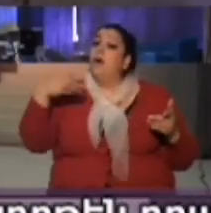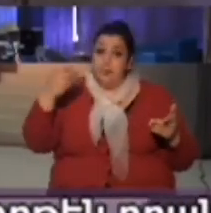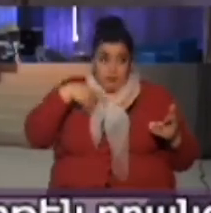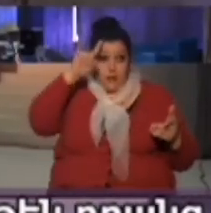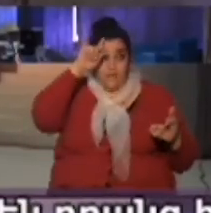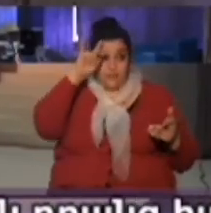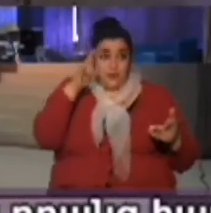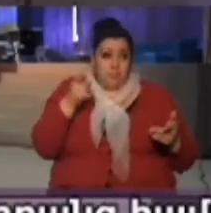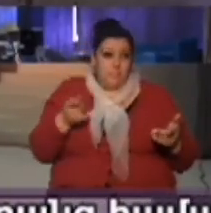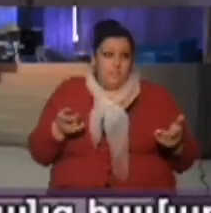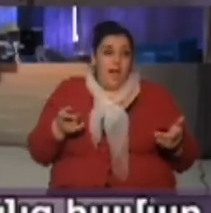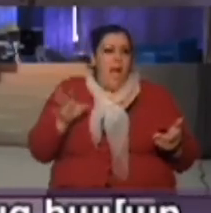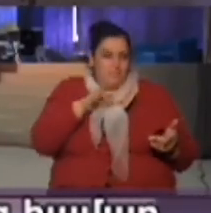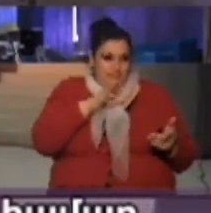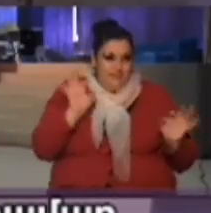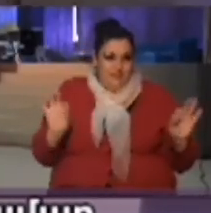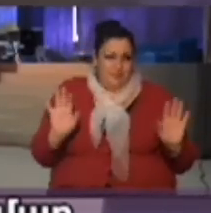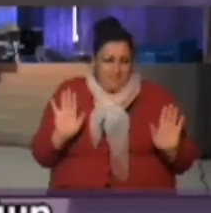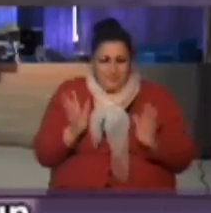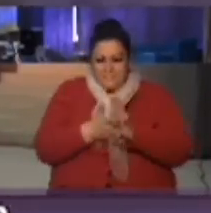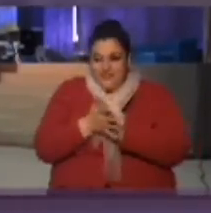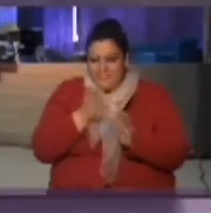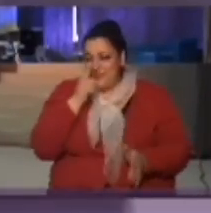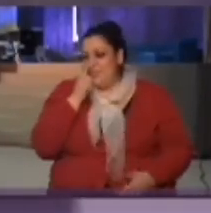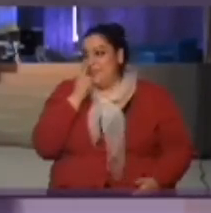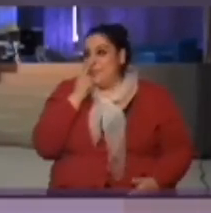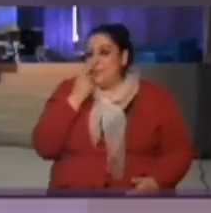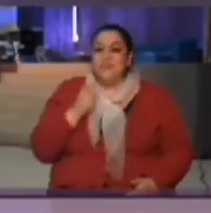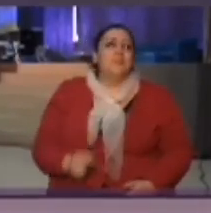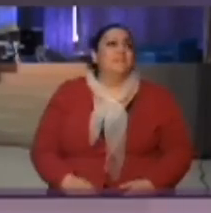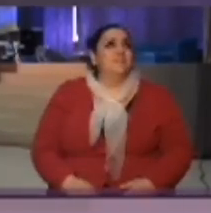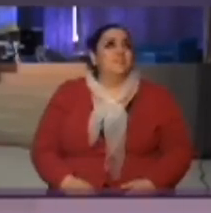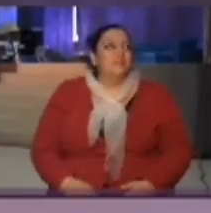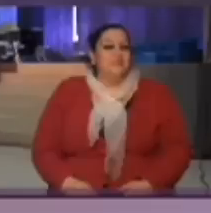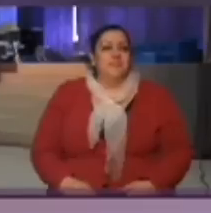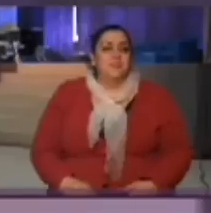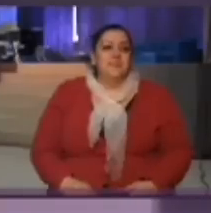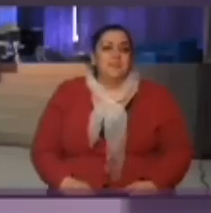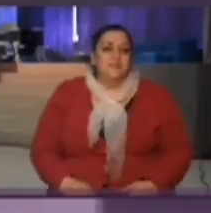դու Աստծո համար էիր անում։ Այդ փոքրիկ հայտնություն, ով վերցրեց, շնորհակալություն։